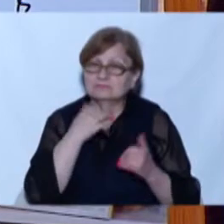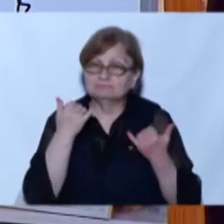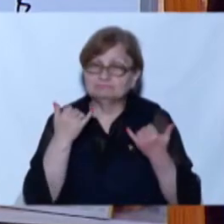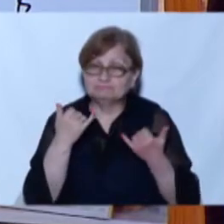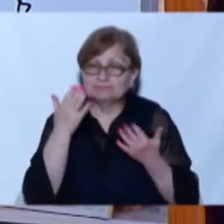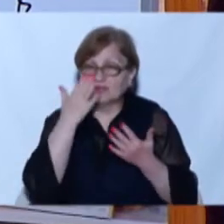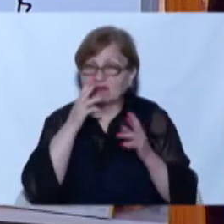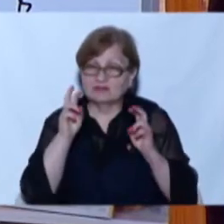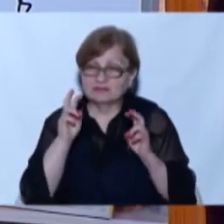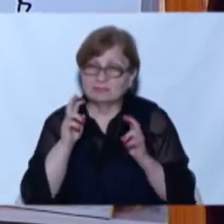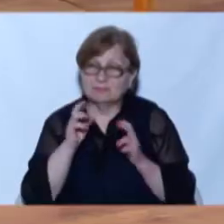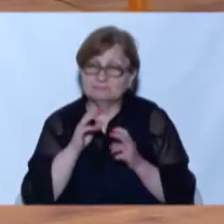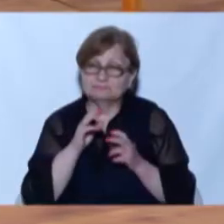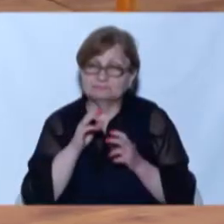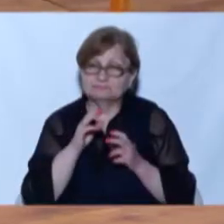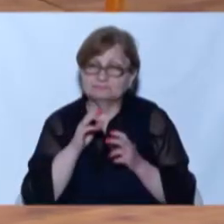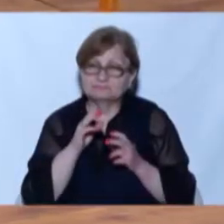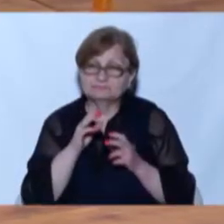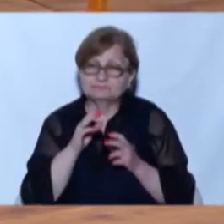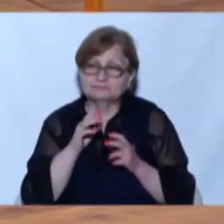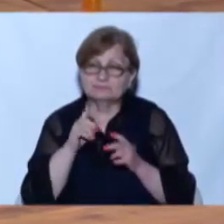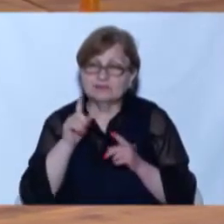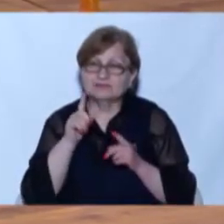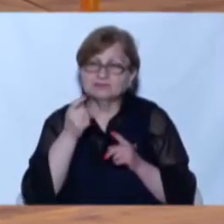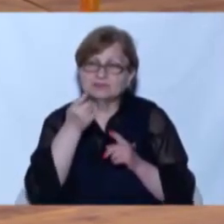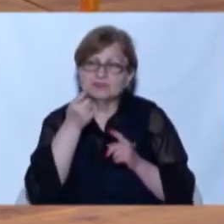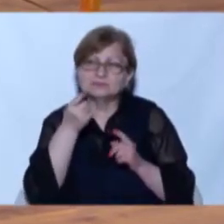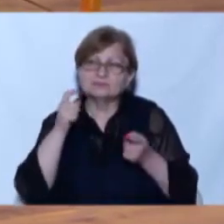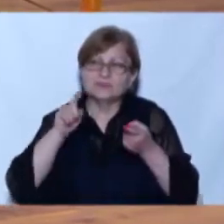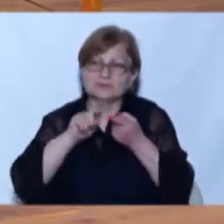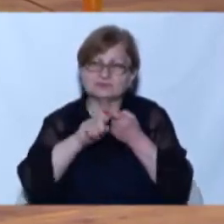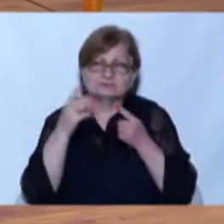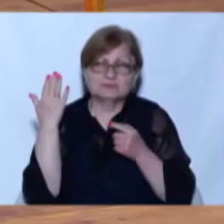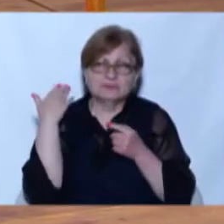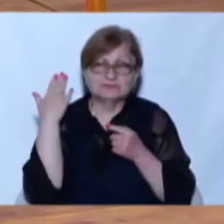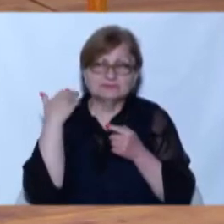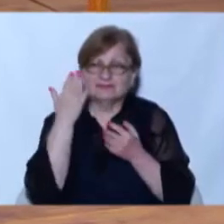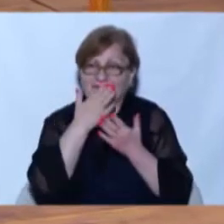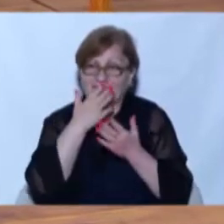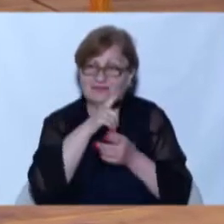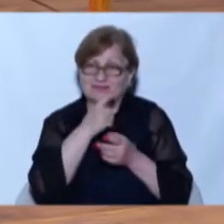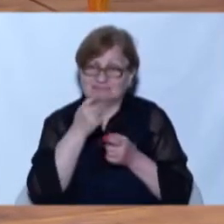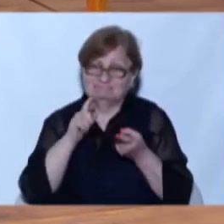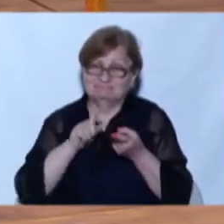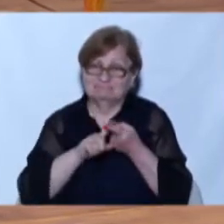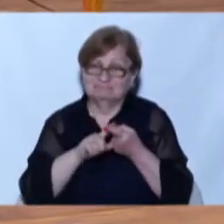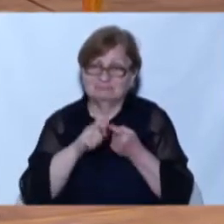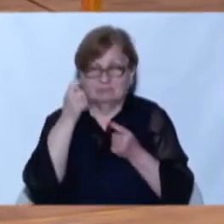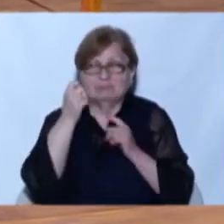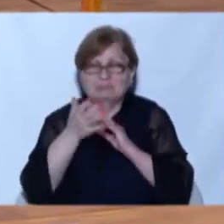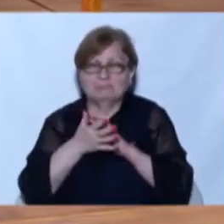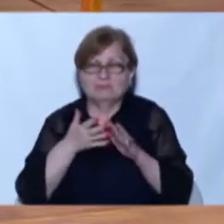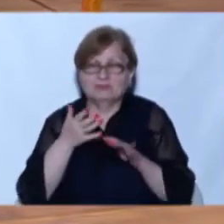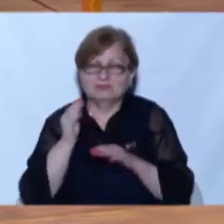დღევანდელი გაკვეთილის თემა რაღაცით ეხმიანება წინა გაკვეთილისას და მაშინ ალბათ